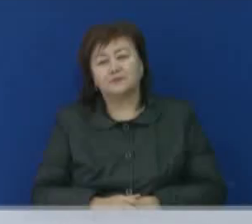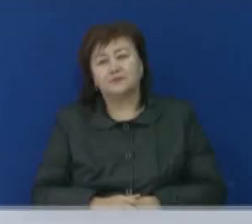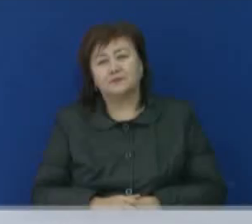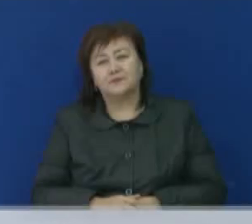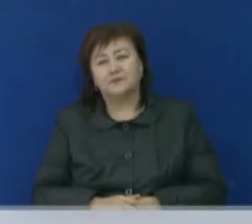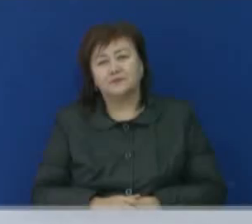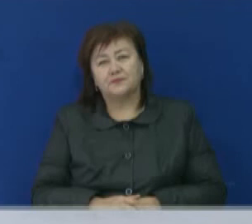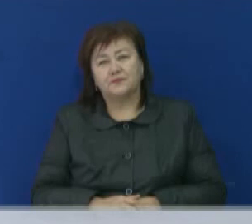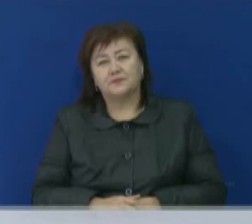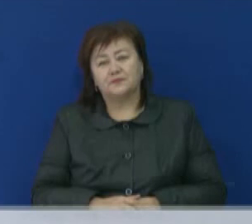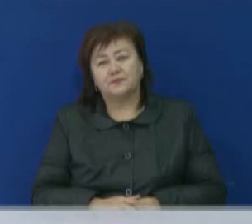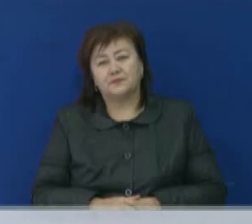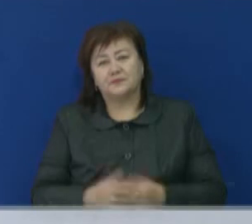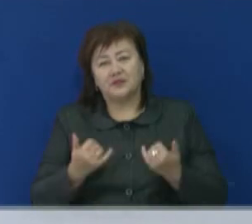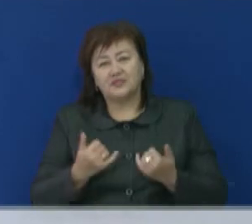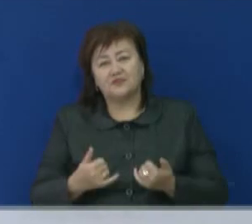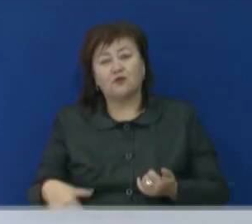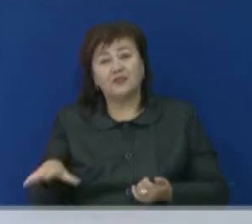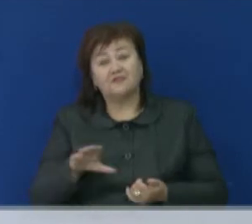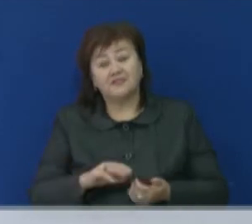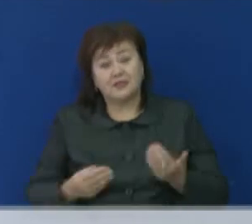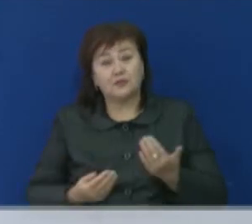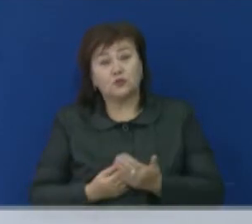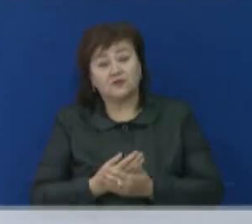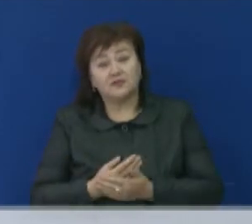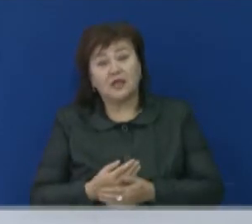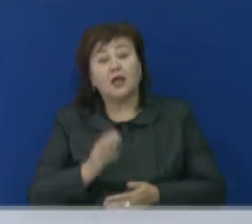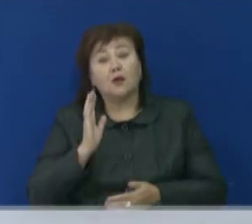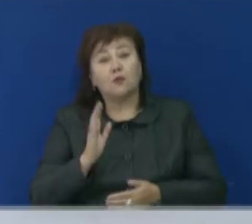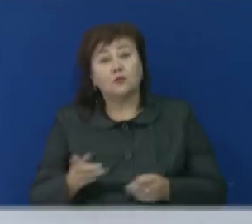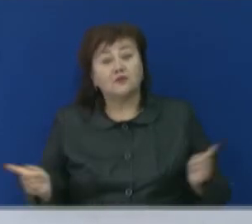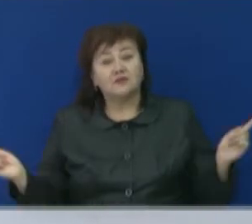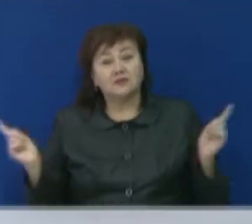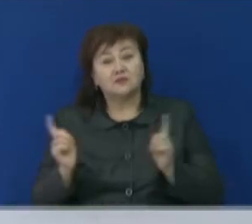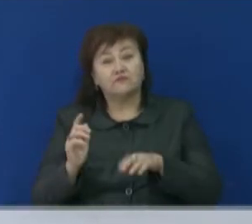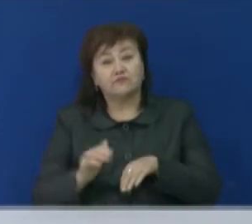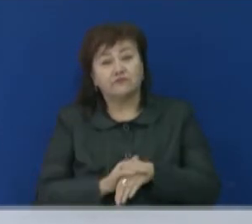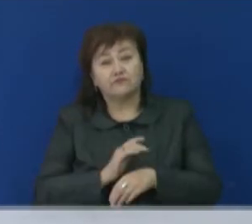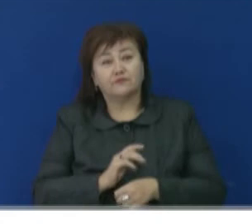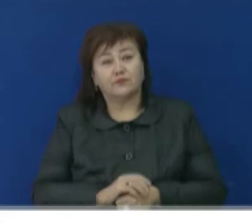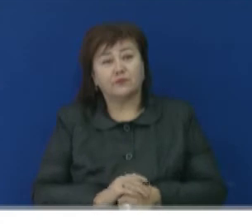Бүгінге бізге келіп түскен жаңалықтар легі осы, амандықта жүздескенше.